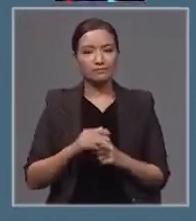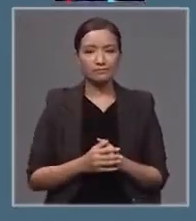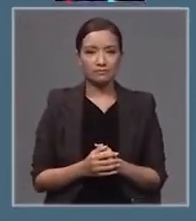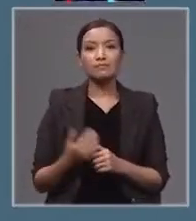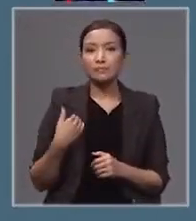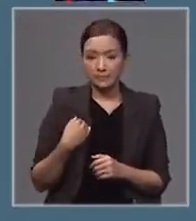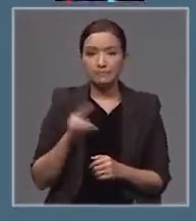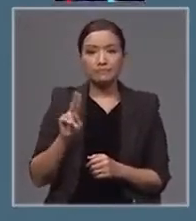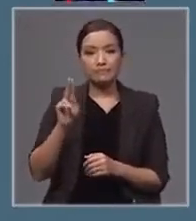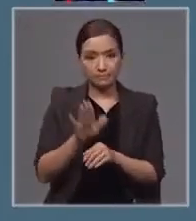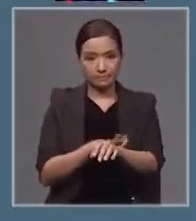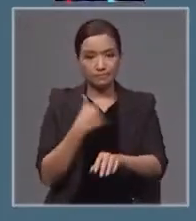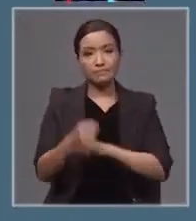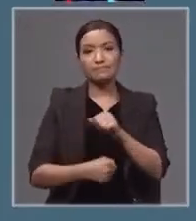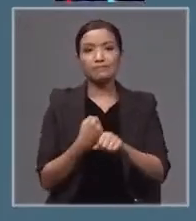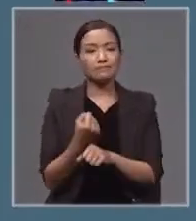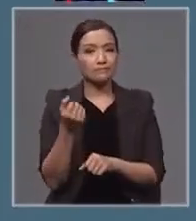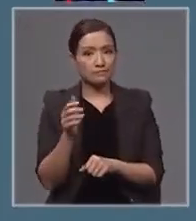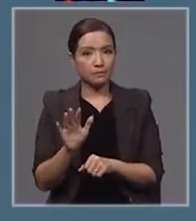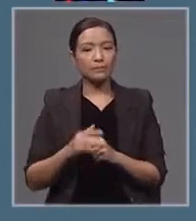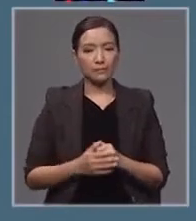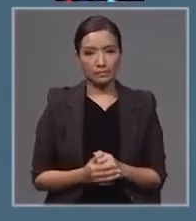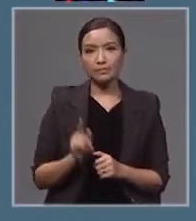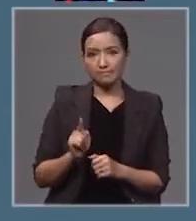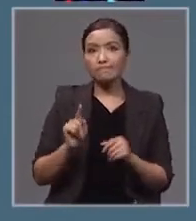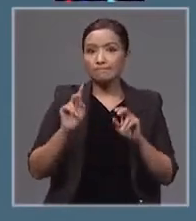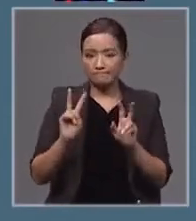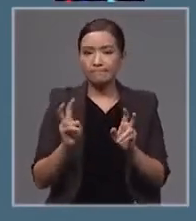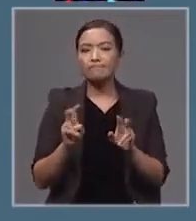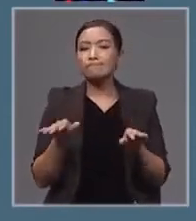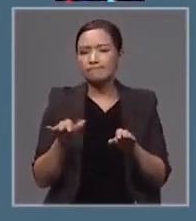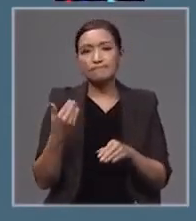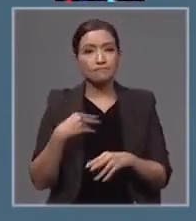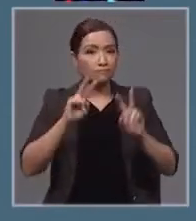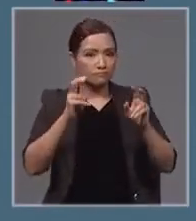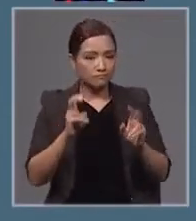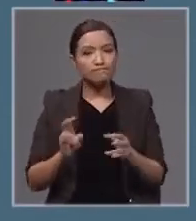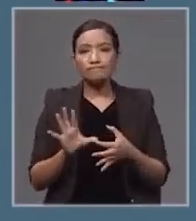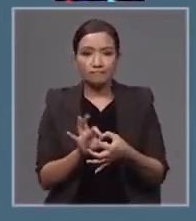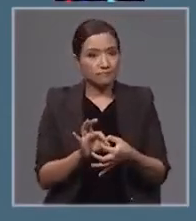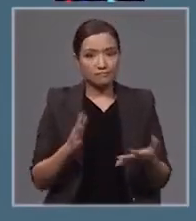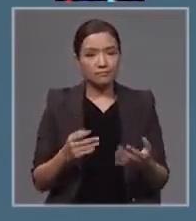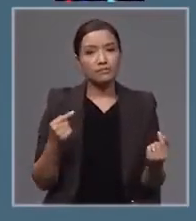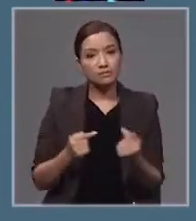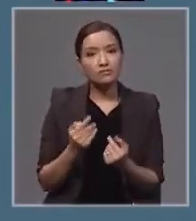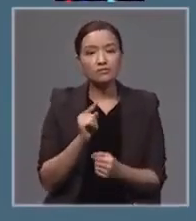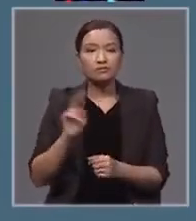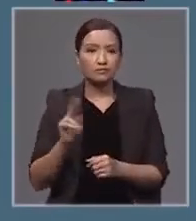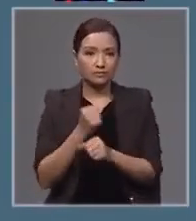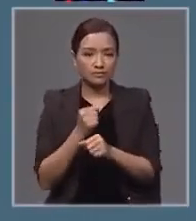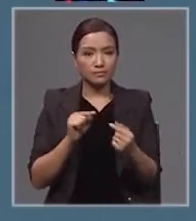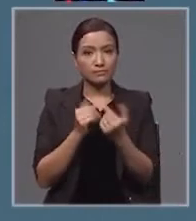2545มีการใช้งานมานานกว่า15ปีแล้วซึ่งถือว่าเป็นเรื่องปกติที่อาจจะมีบางประเด็นไม่สอดคล้องกับบริบทของการใช้ง